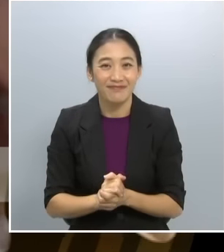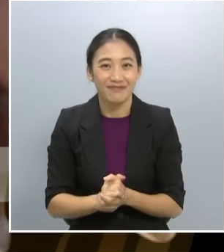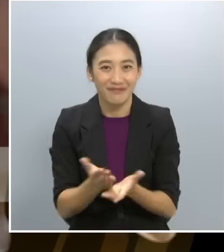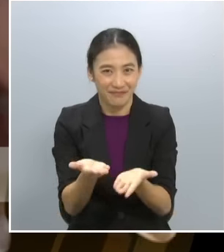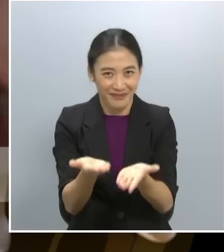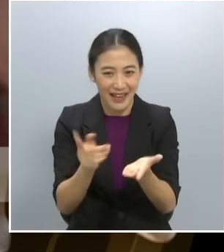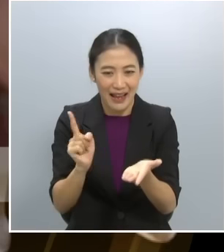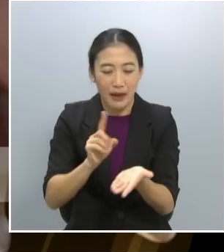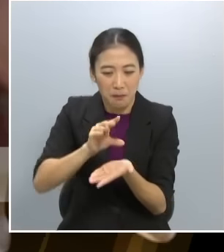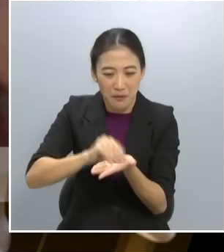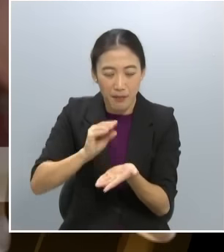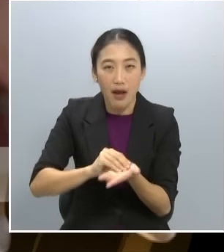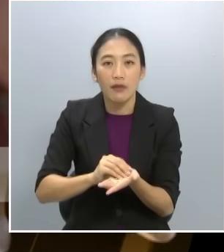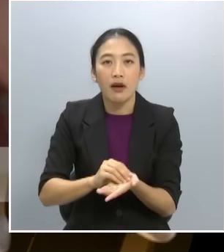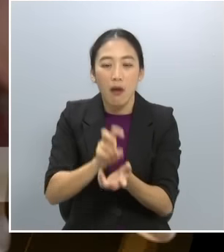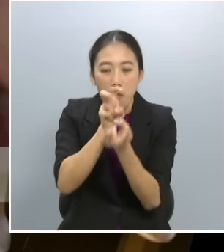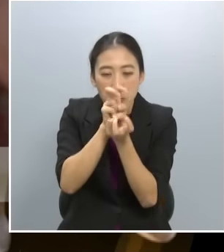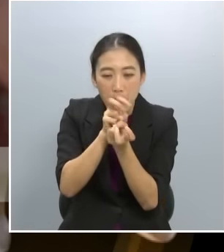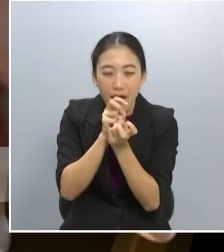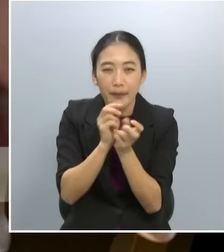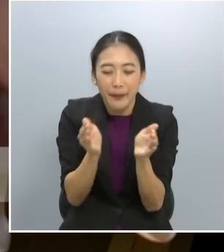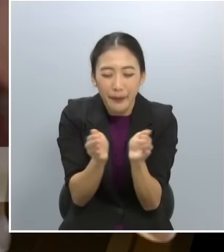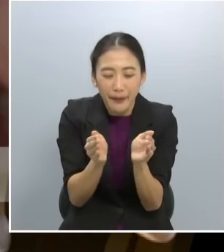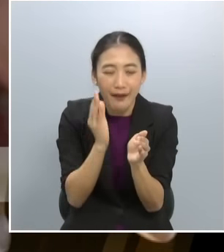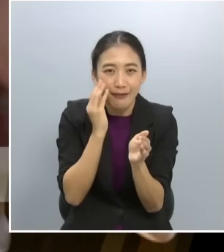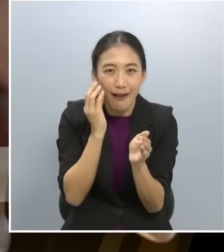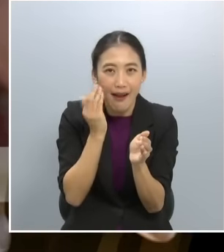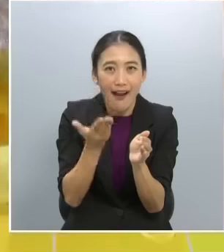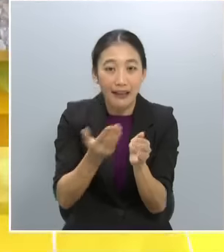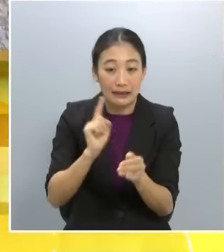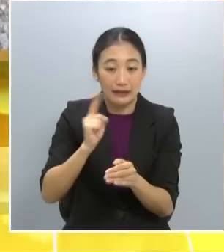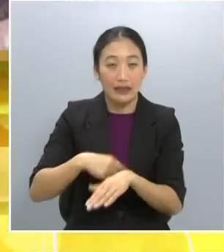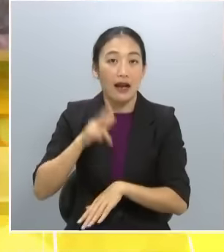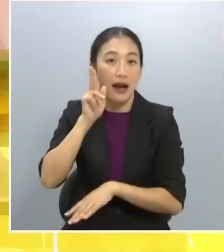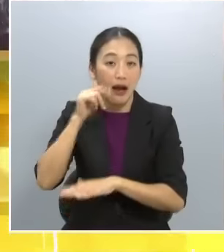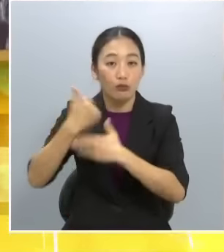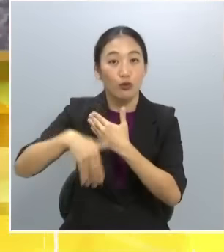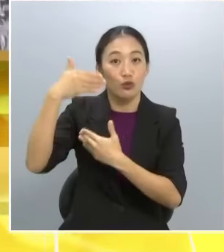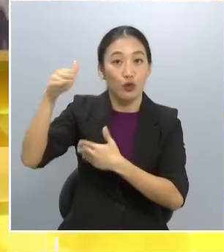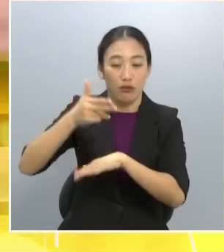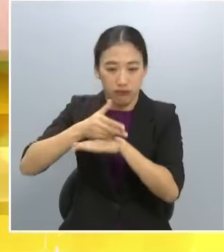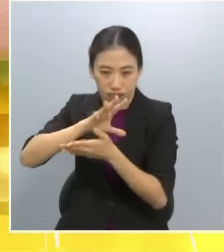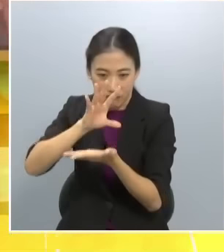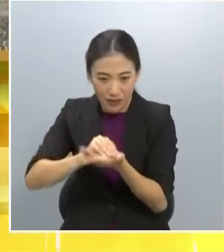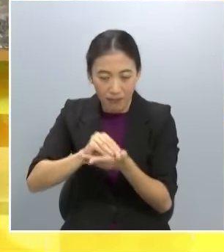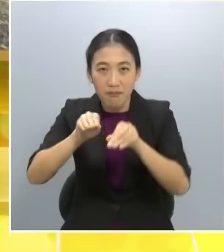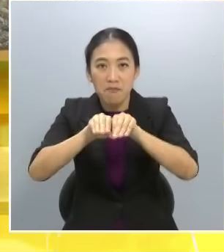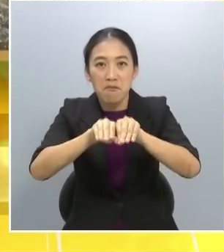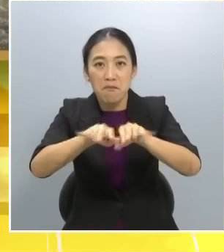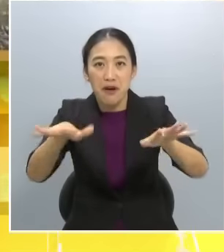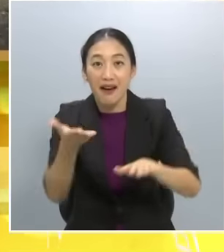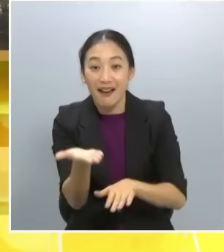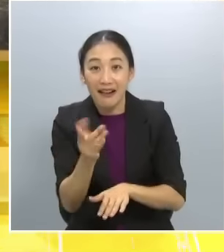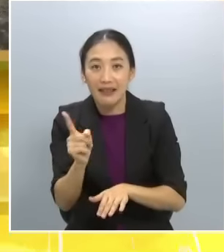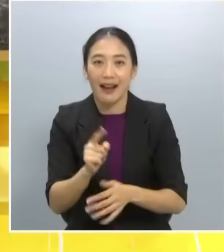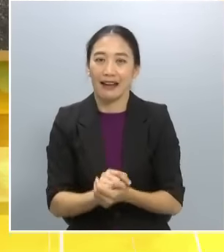ำนานและไอคอนค่ะโดยพาดหัวว่า she's an icon she's a legend and she's the moment meet viral hippo